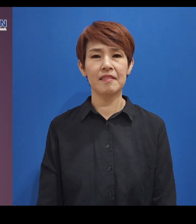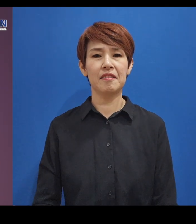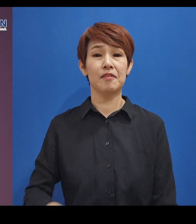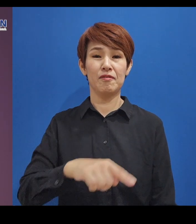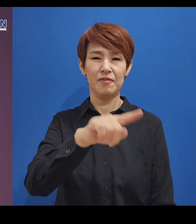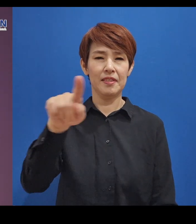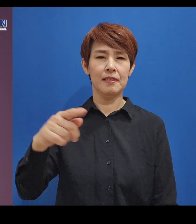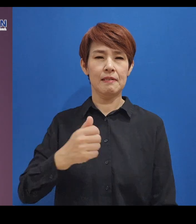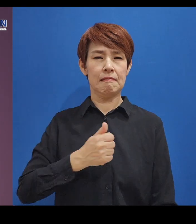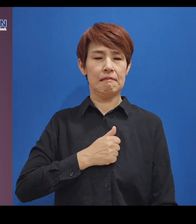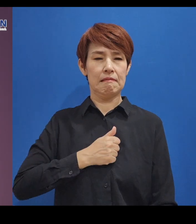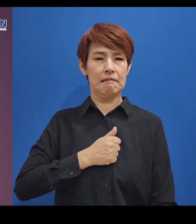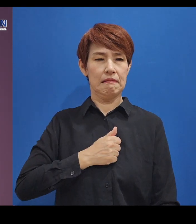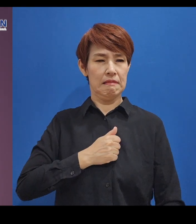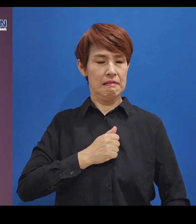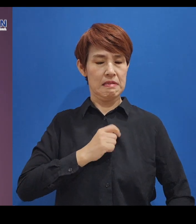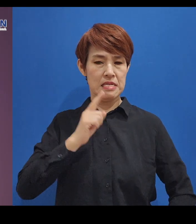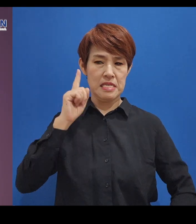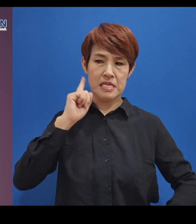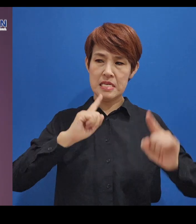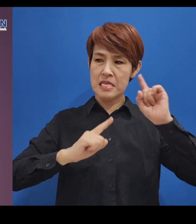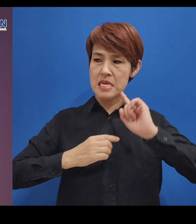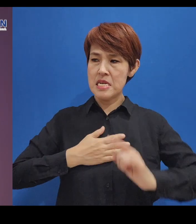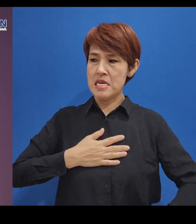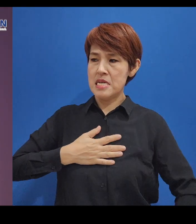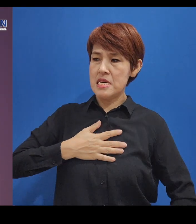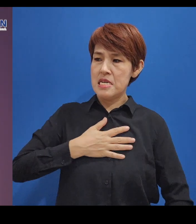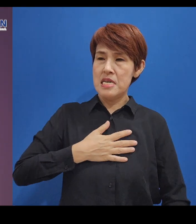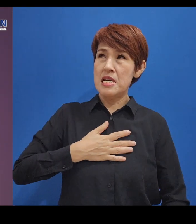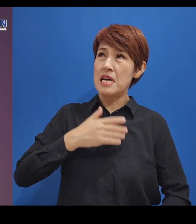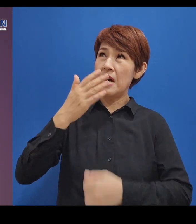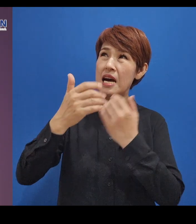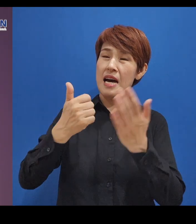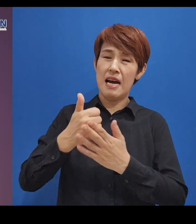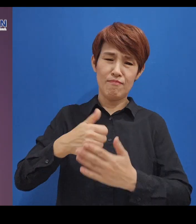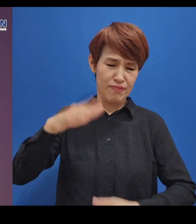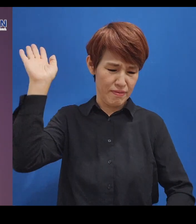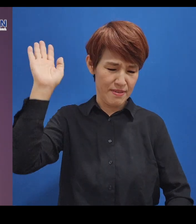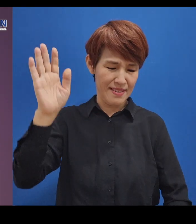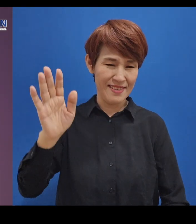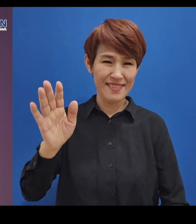자존심에 요만큼 스크래치만 나도 하나님이고 뭐고 없잖아요.